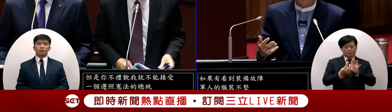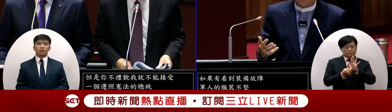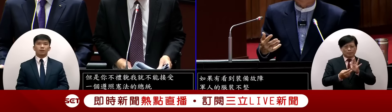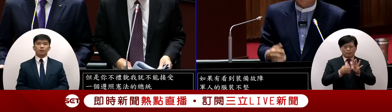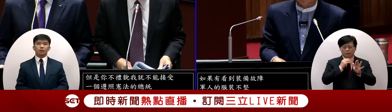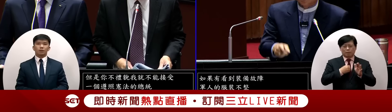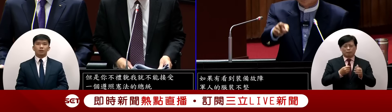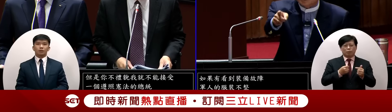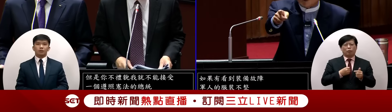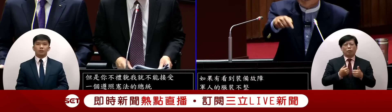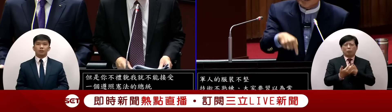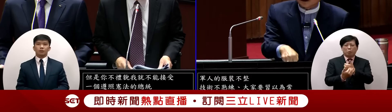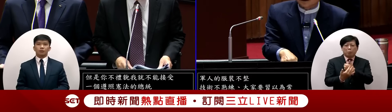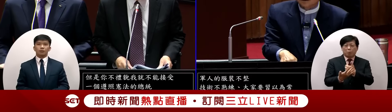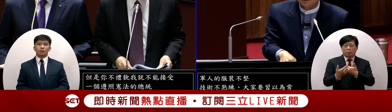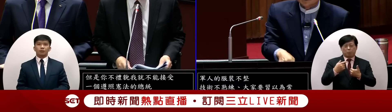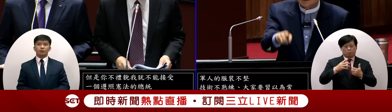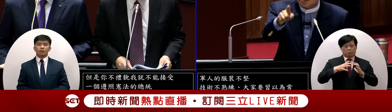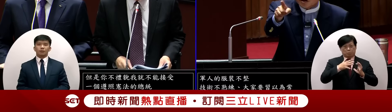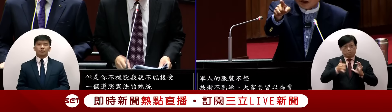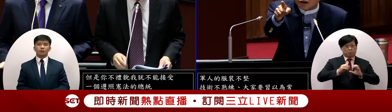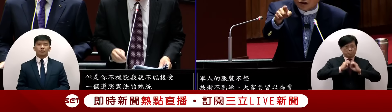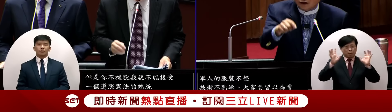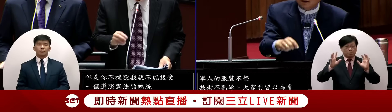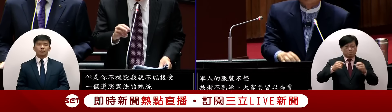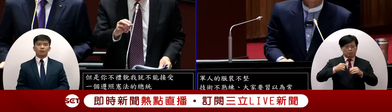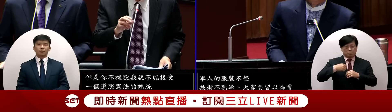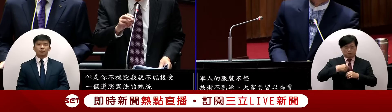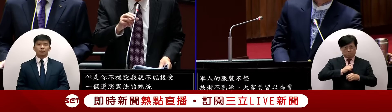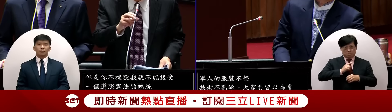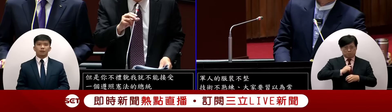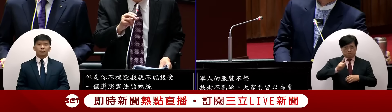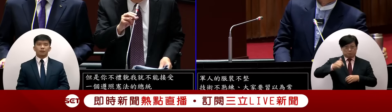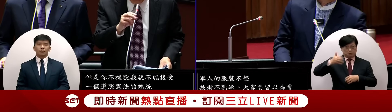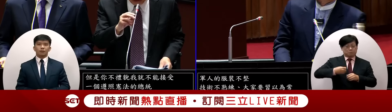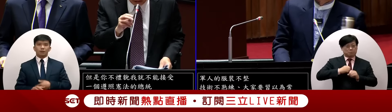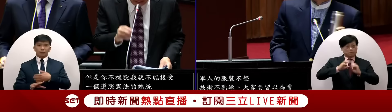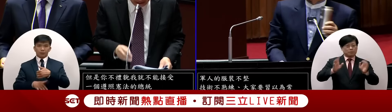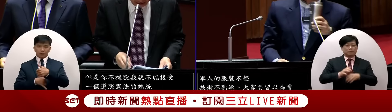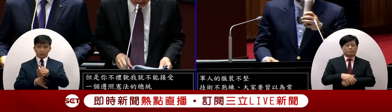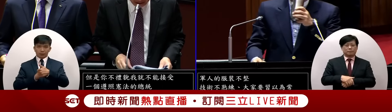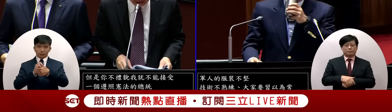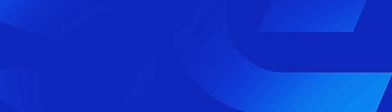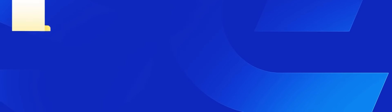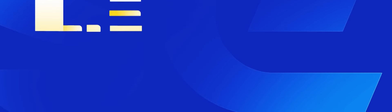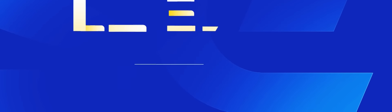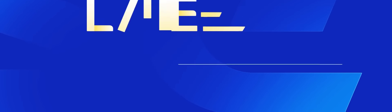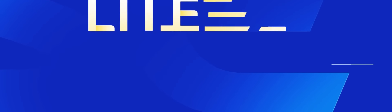讨拍而已。你们官员讲的，你们师长级讲的， 跟委员报告我们。